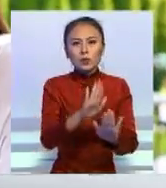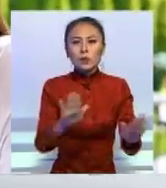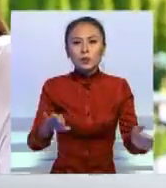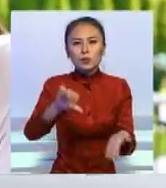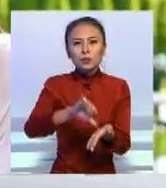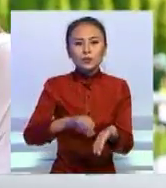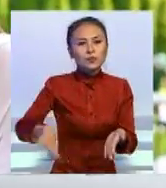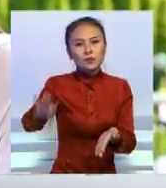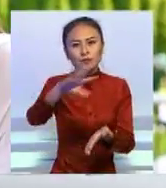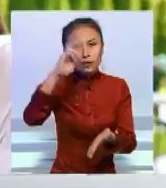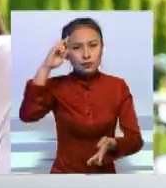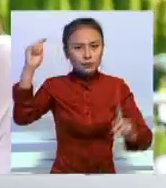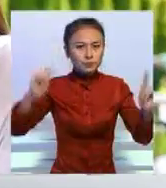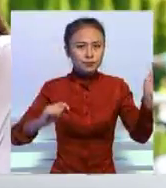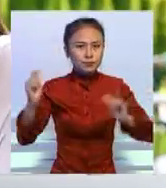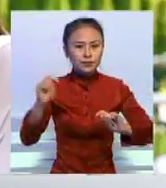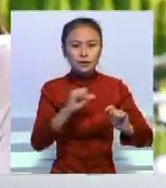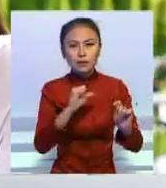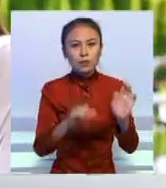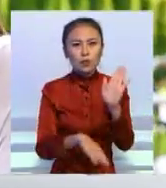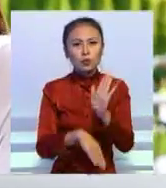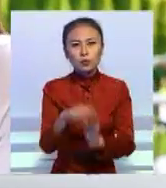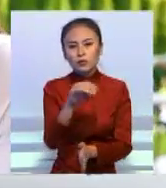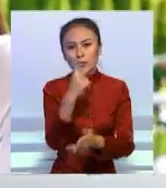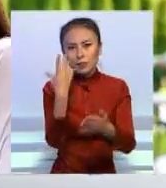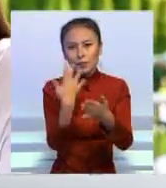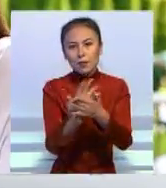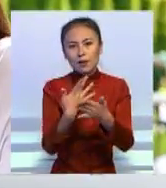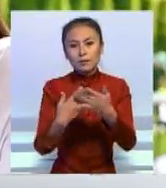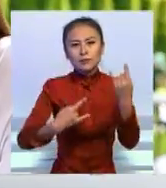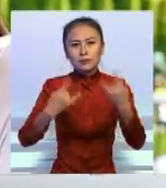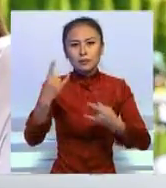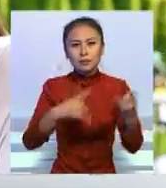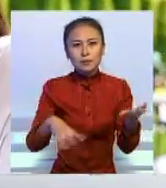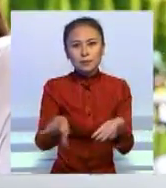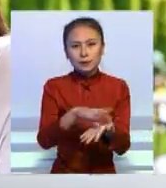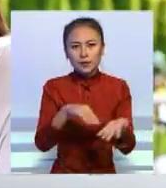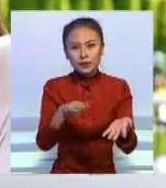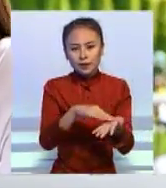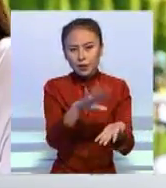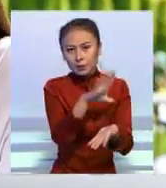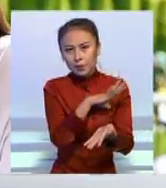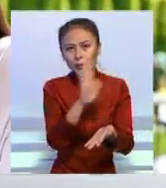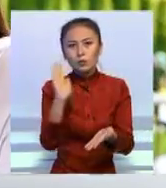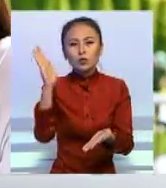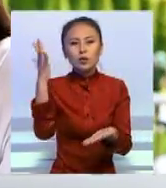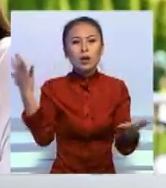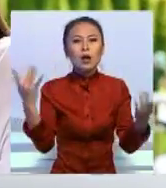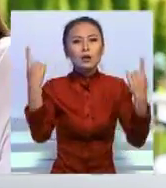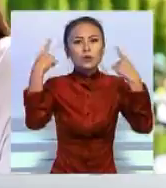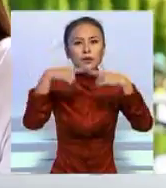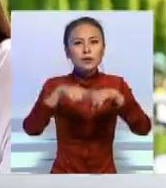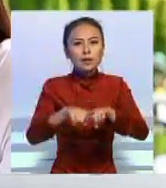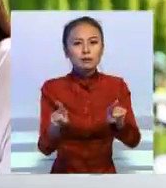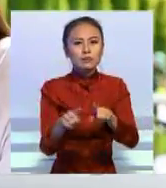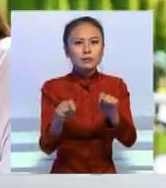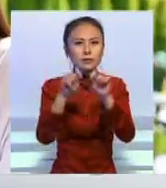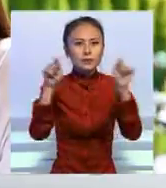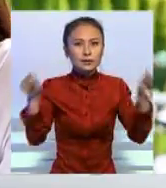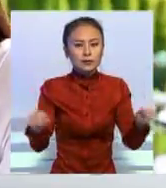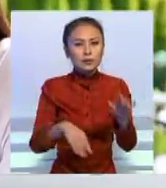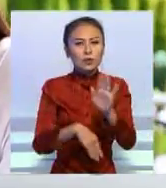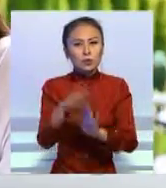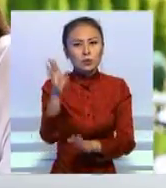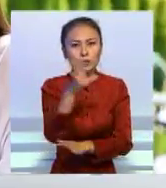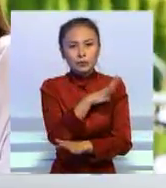қатысқан елдердің ең үздік жетістіктеріне үлкен экран арқылы тағы бір мәрте куә болдық. Болашақта қандай технологиялардың қолданысқа